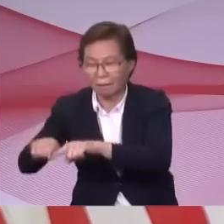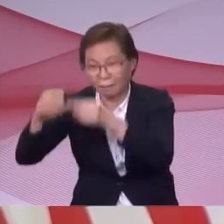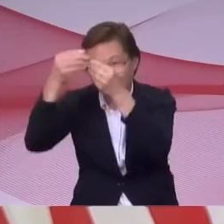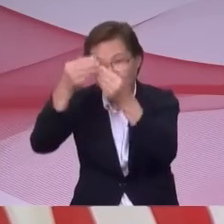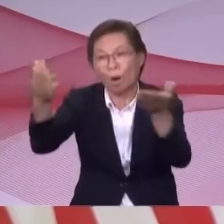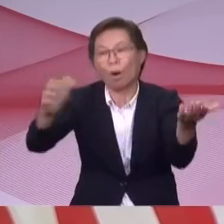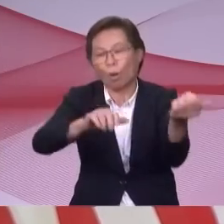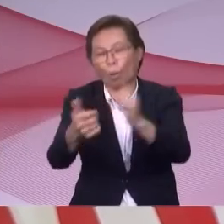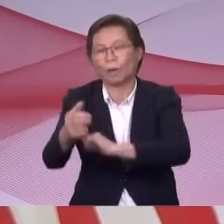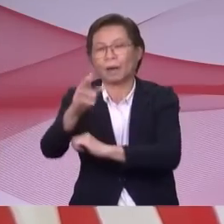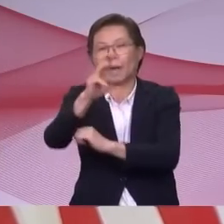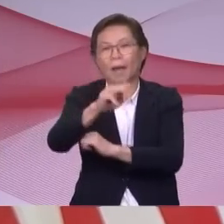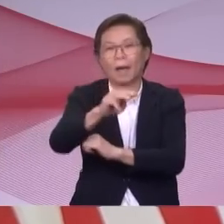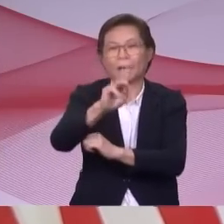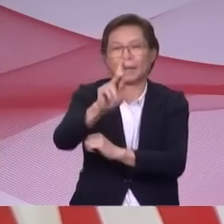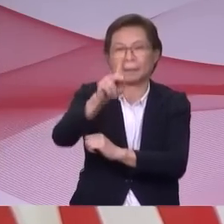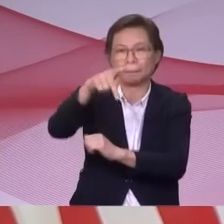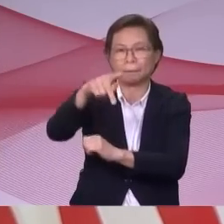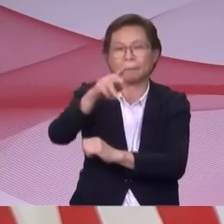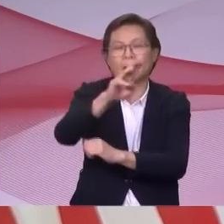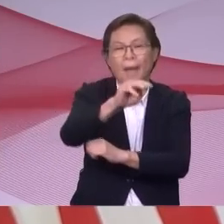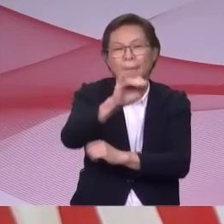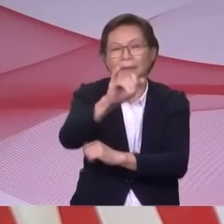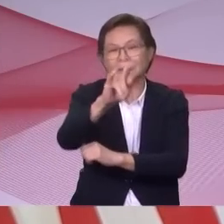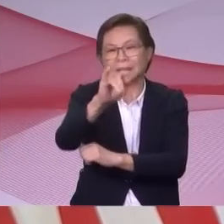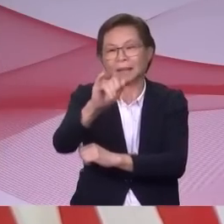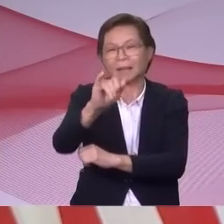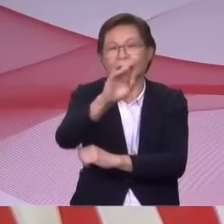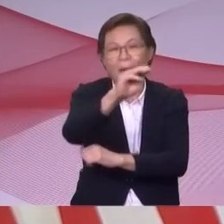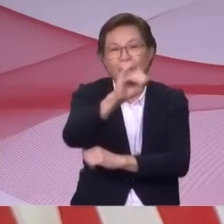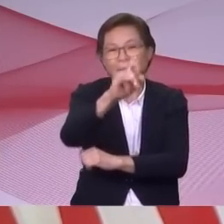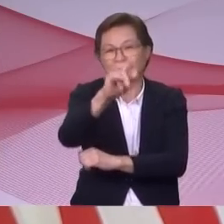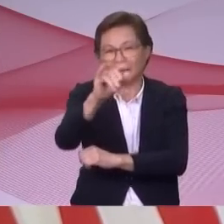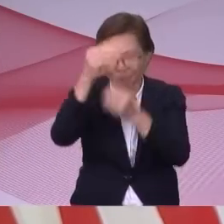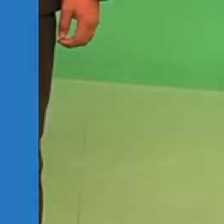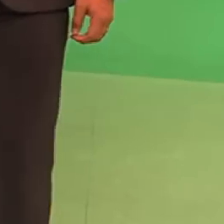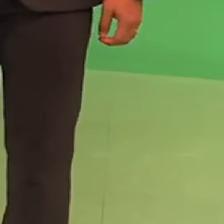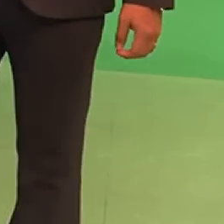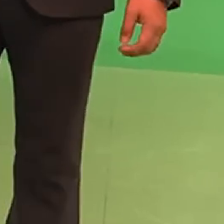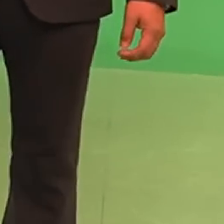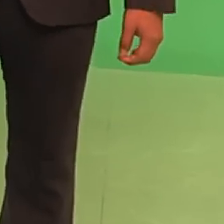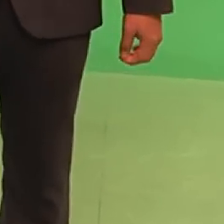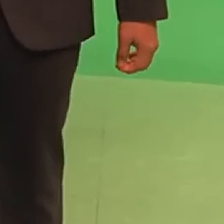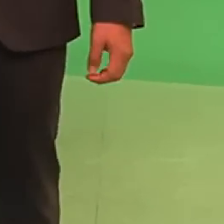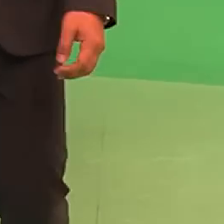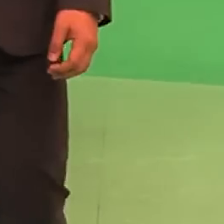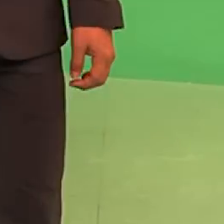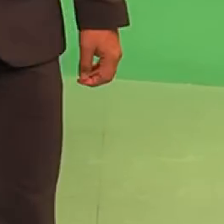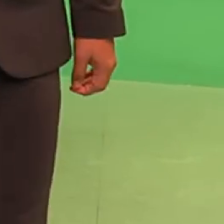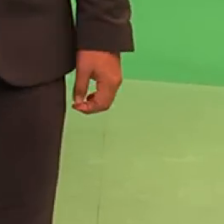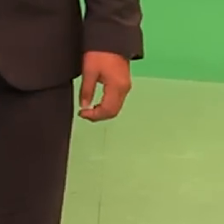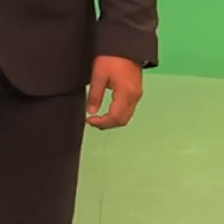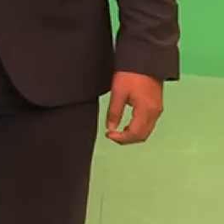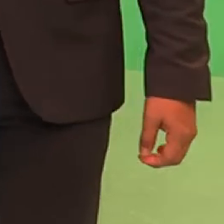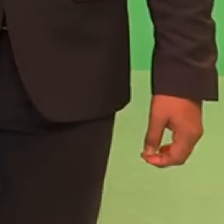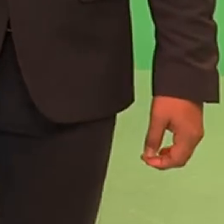oleh Kementerian Perdagangan Antarabangsa dan Industri ataupun MITI. Saya Asrul Nizam Kadir, berita